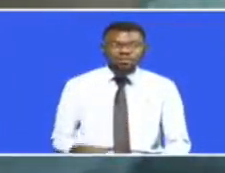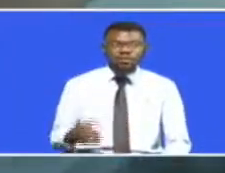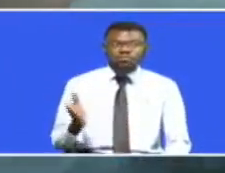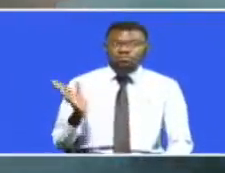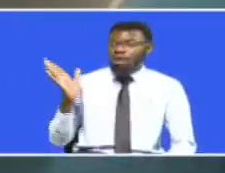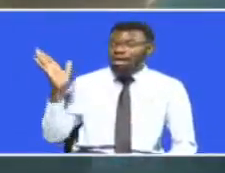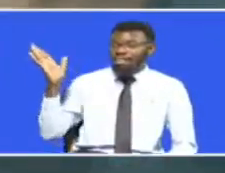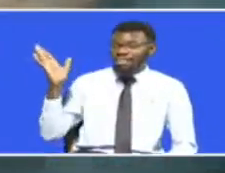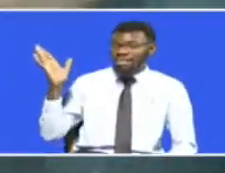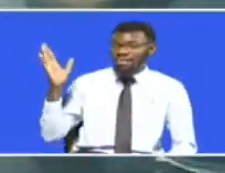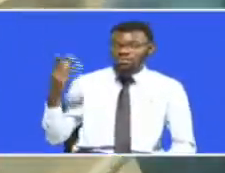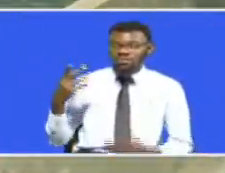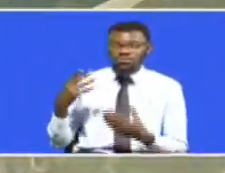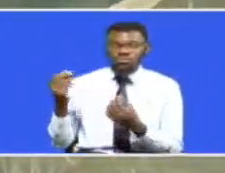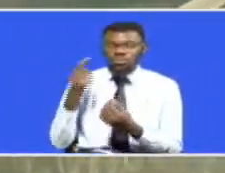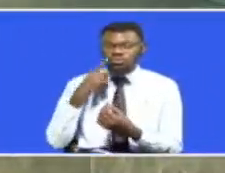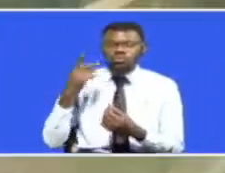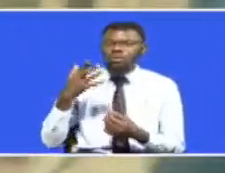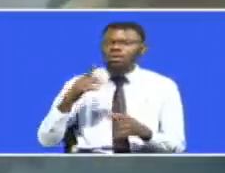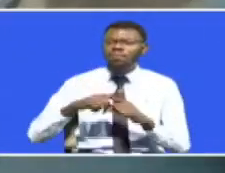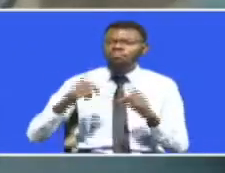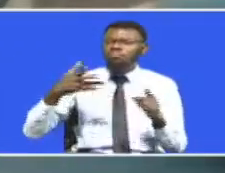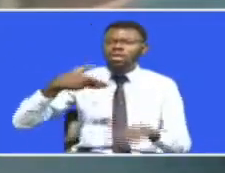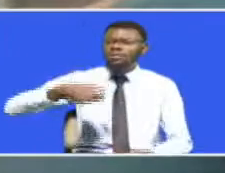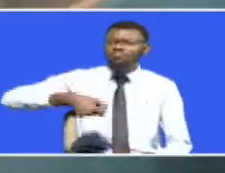hapa juu. Na kibuyu tutatoa wapi?